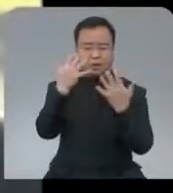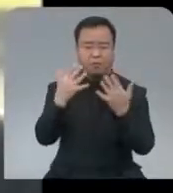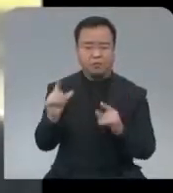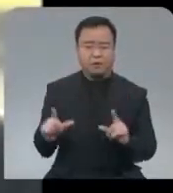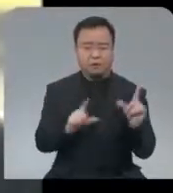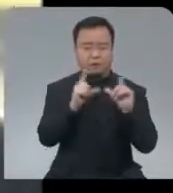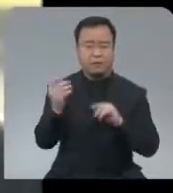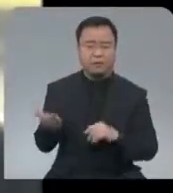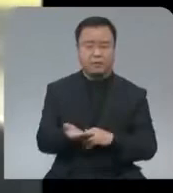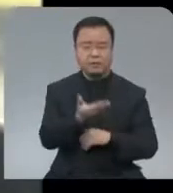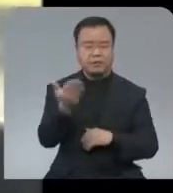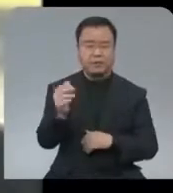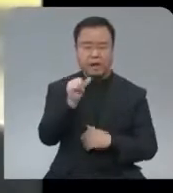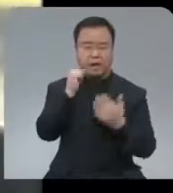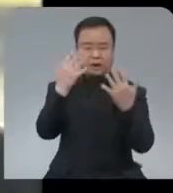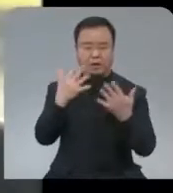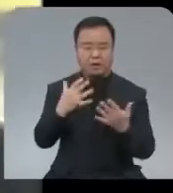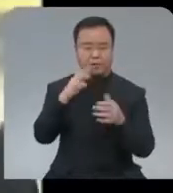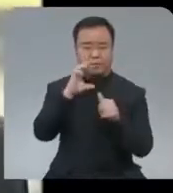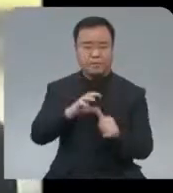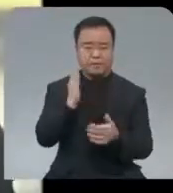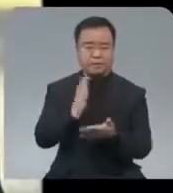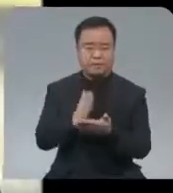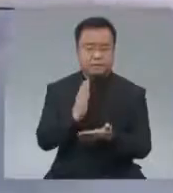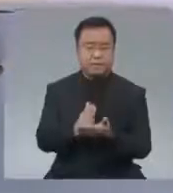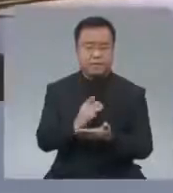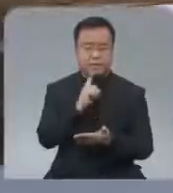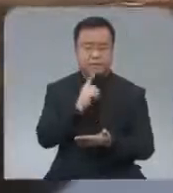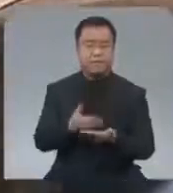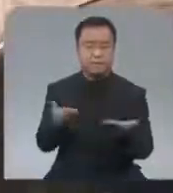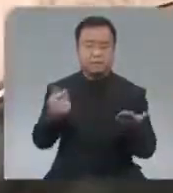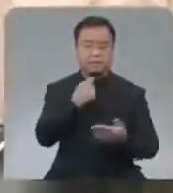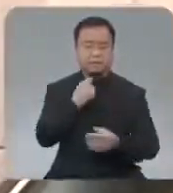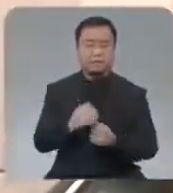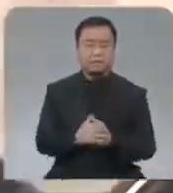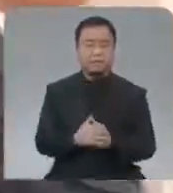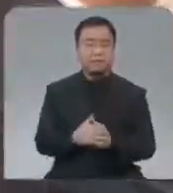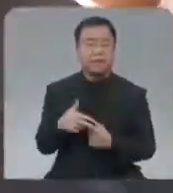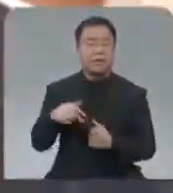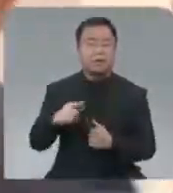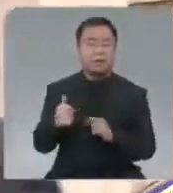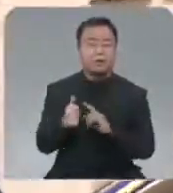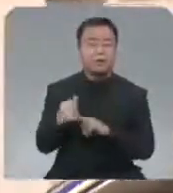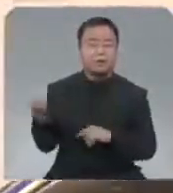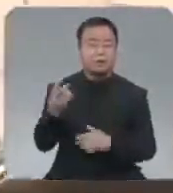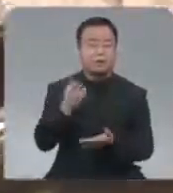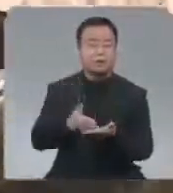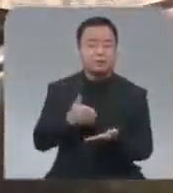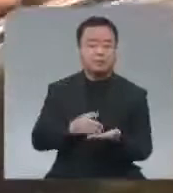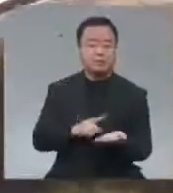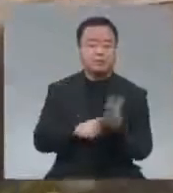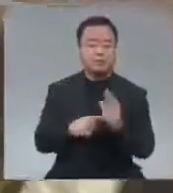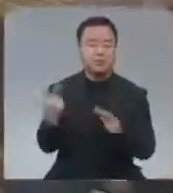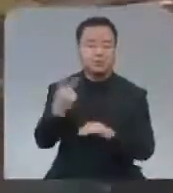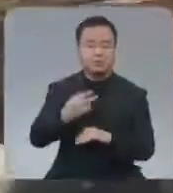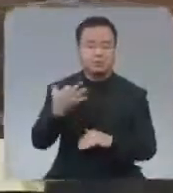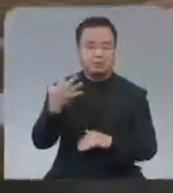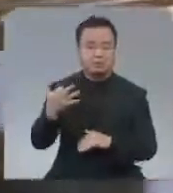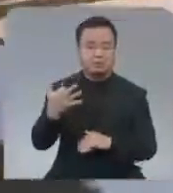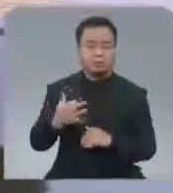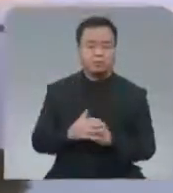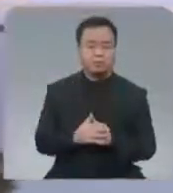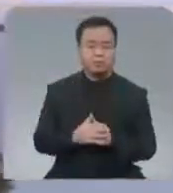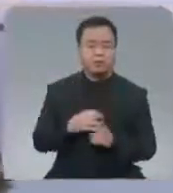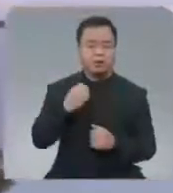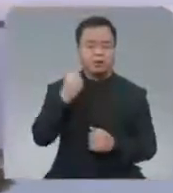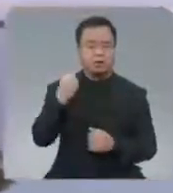1987年采取413互宪措施时表示，本人要始终贯彻并忠实履行由全体